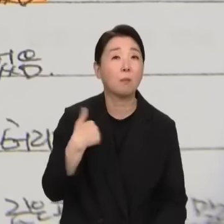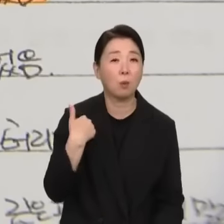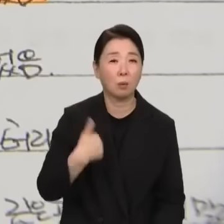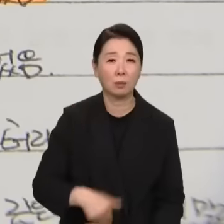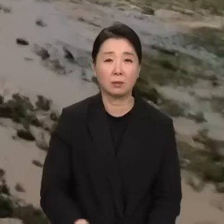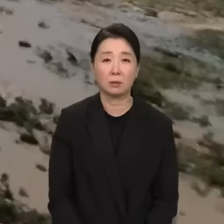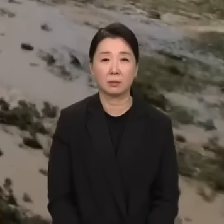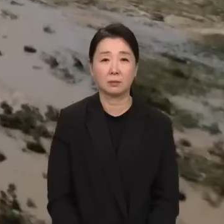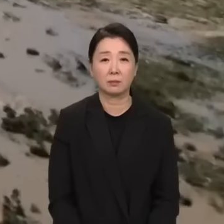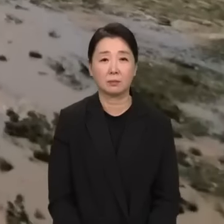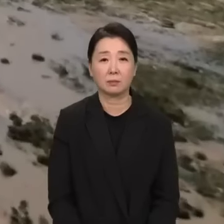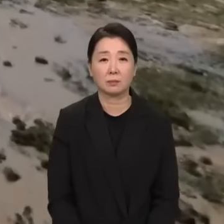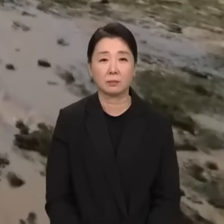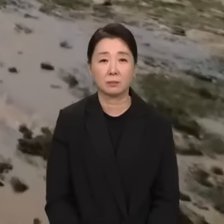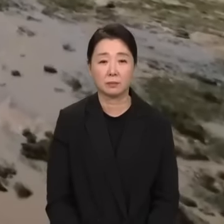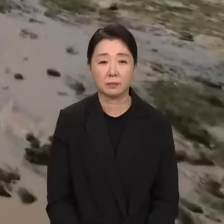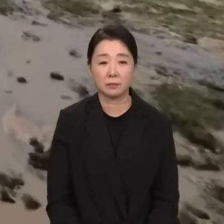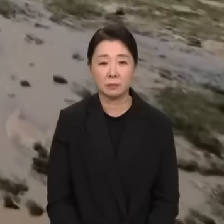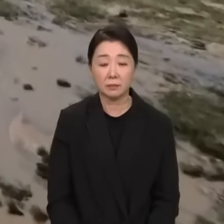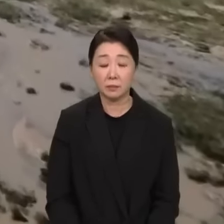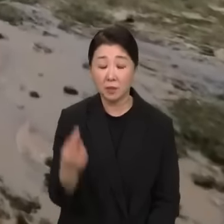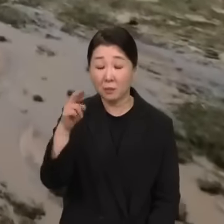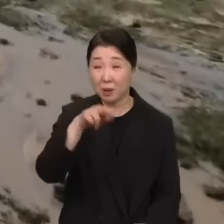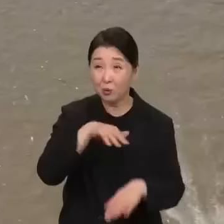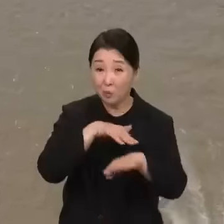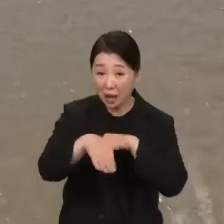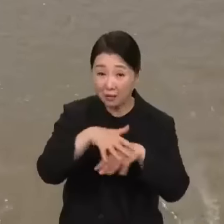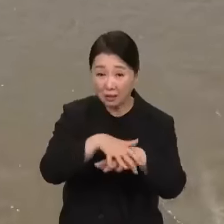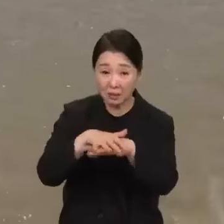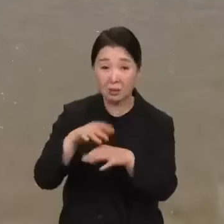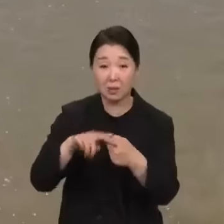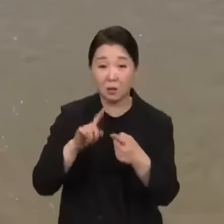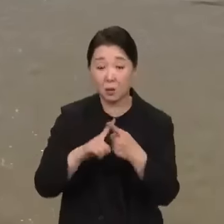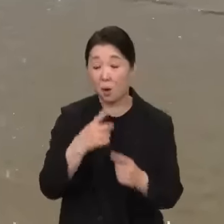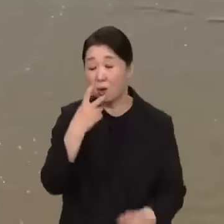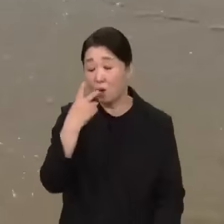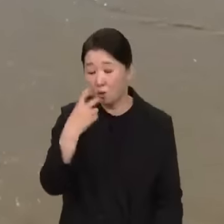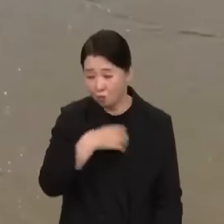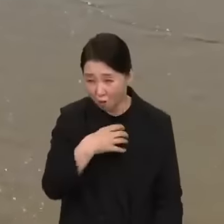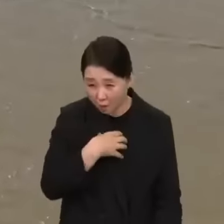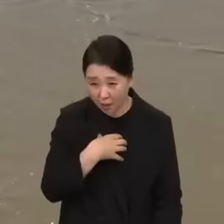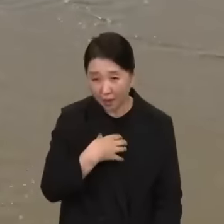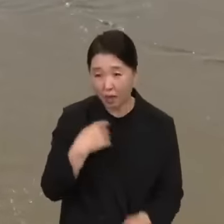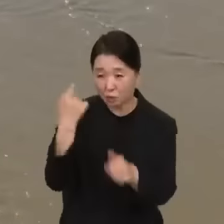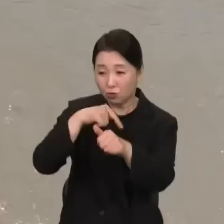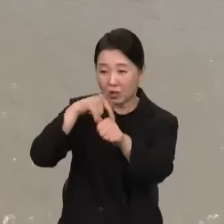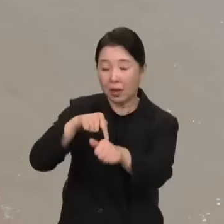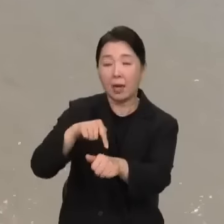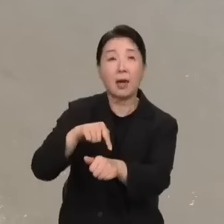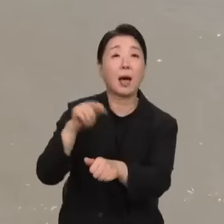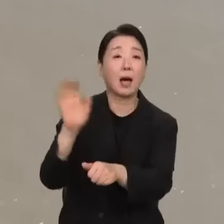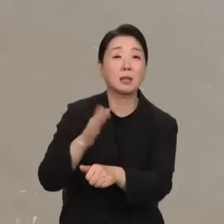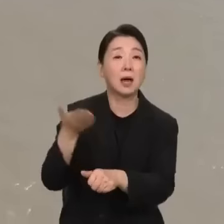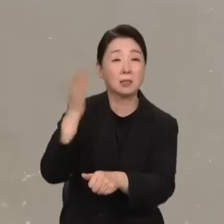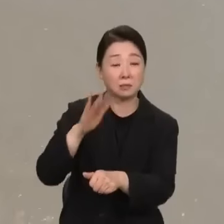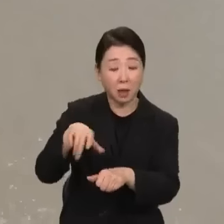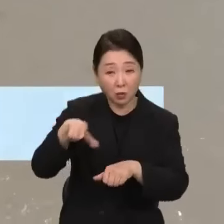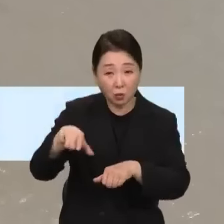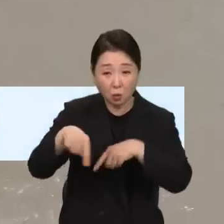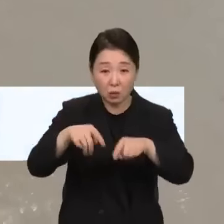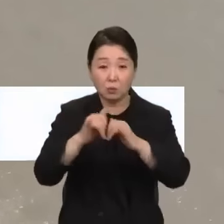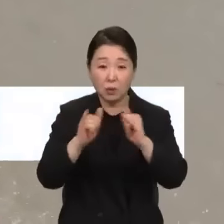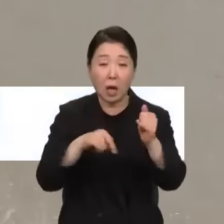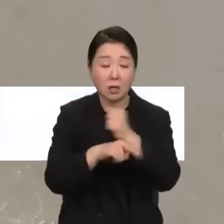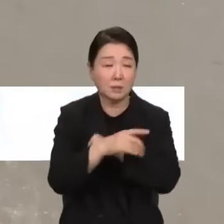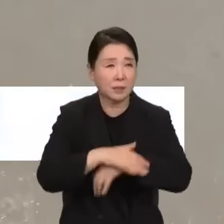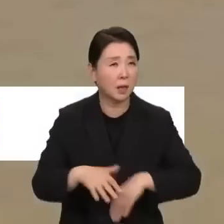진술했습니다. 바둑판식 수색이 교범상 위험하게 수색하라는 의미가 아니었다고 해도 현장 지휘관들이 의미를